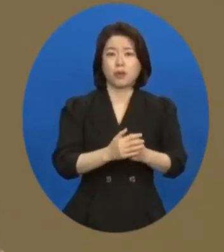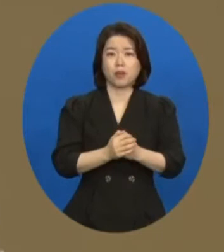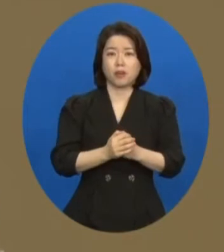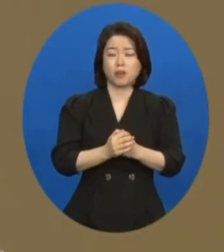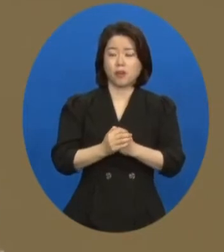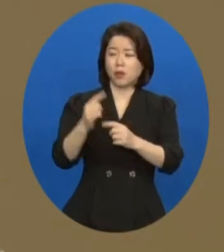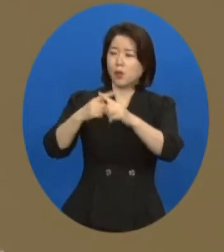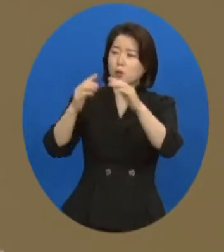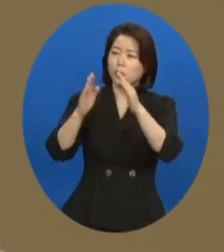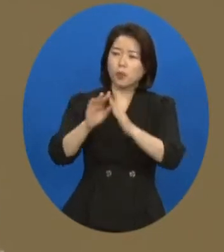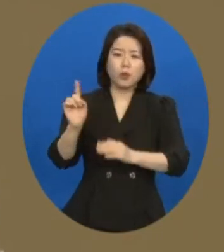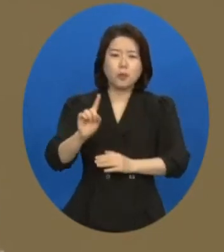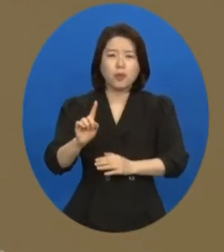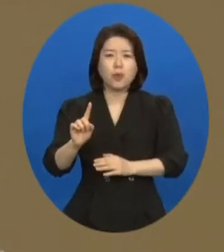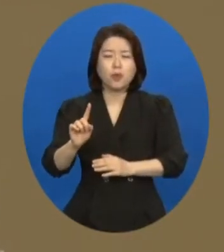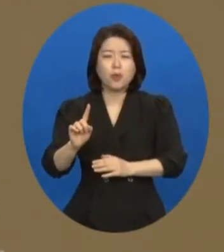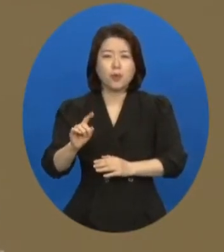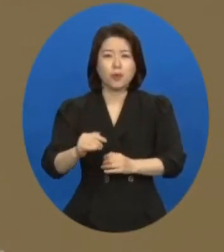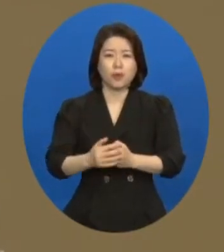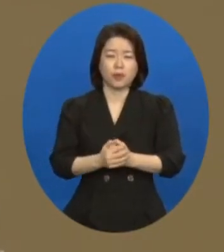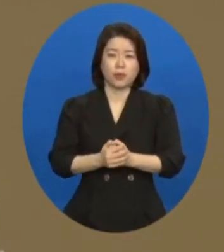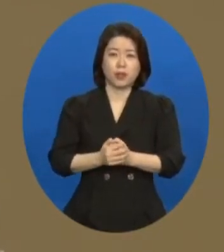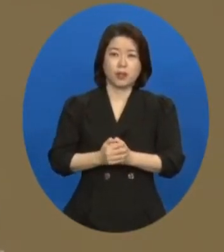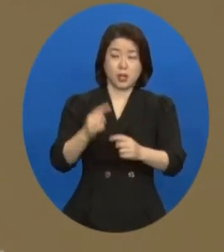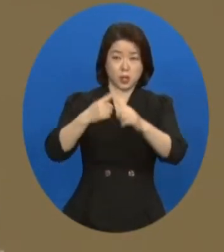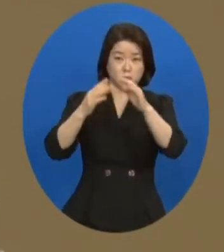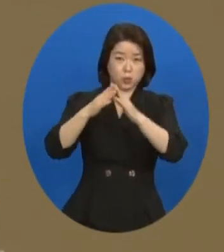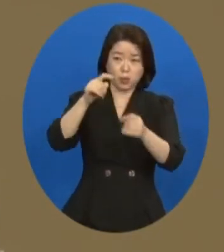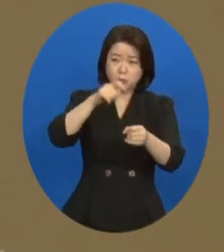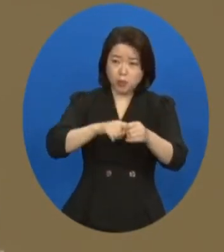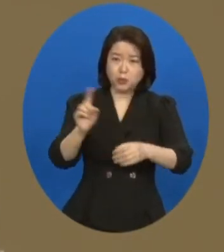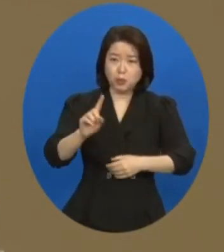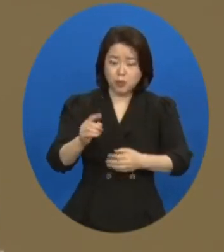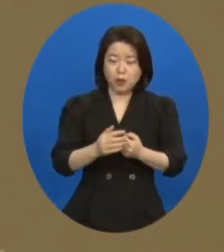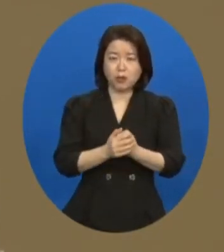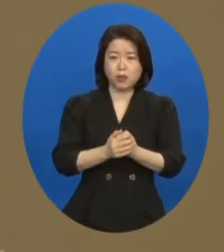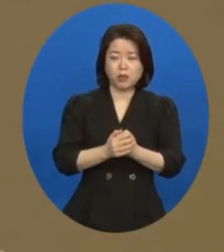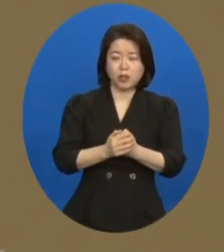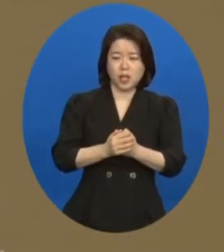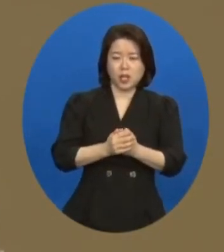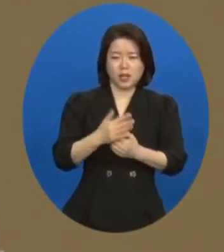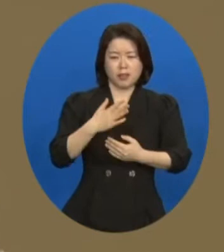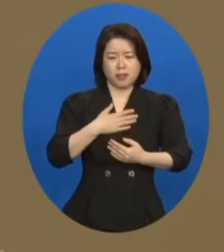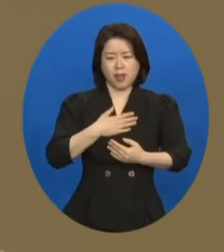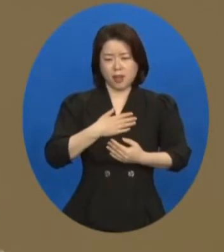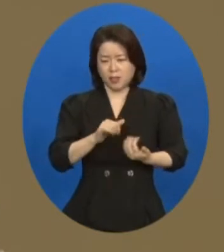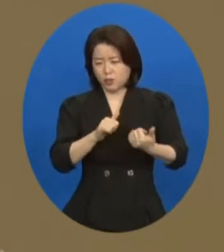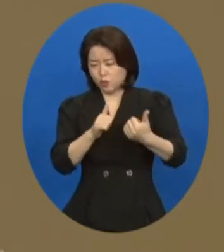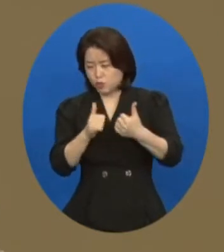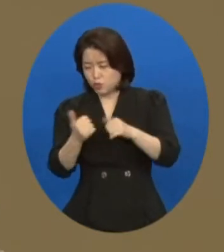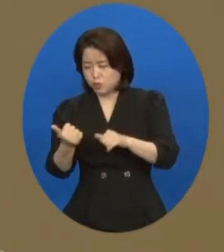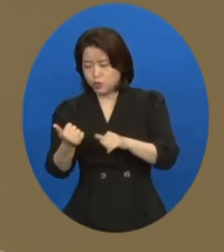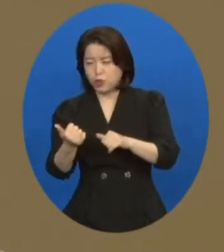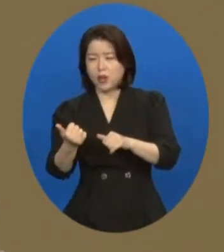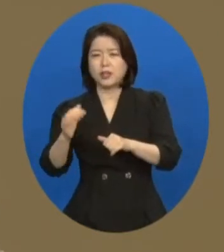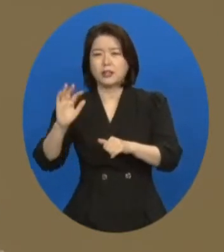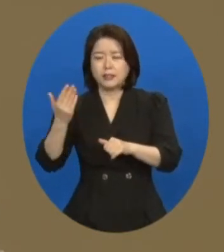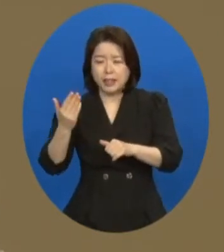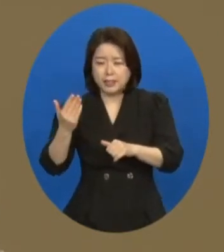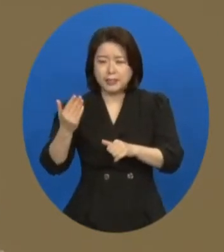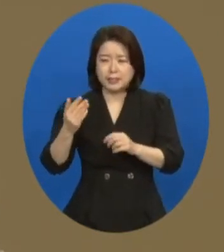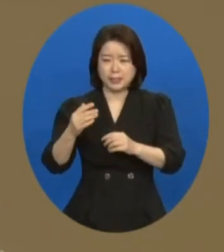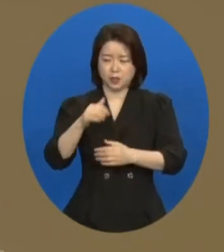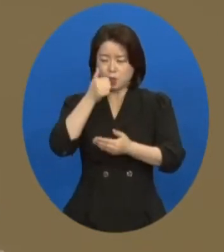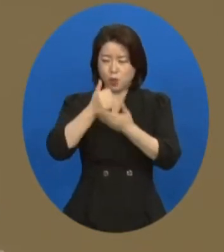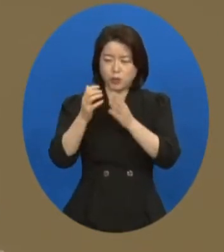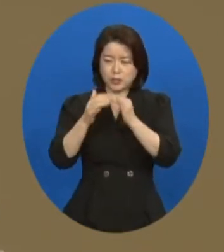교회는 어떤 것이지요 교회는 죽을 수밖에 없는 죄인을 살려 구원하는 곳이 교회입니다